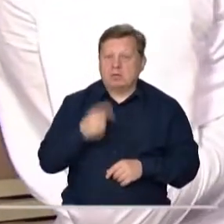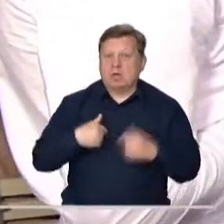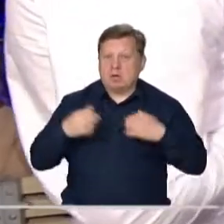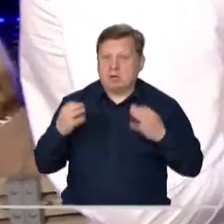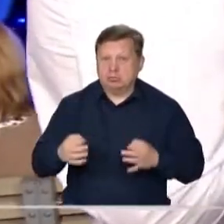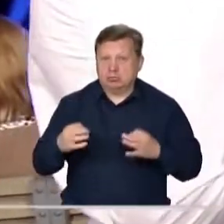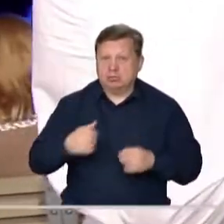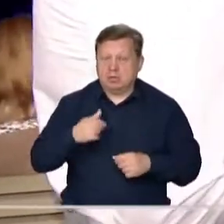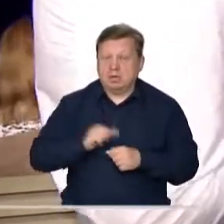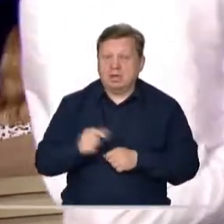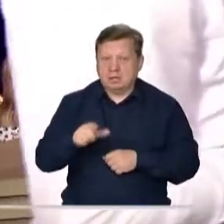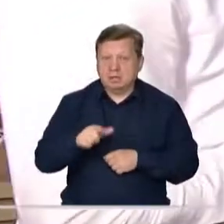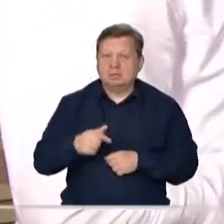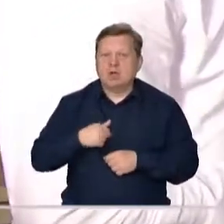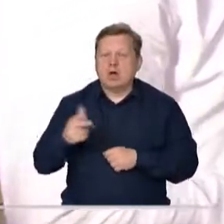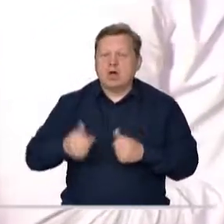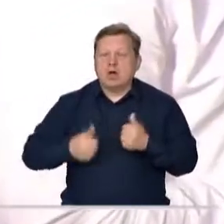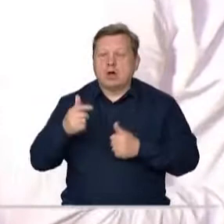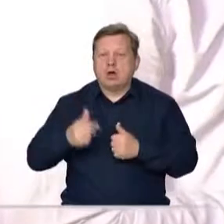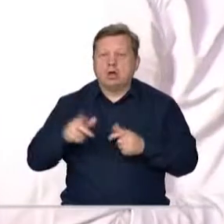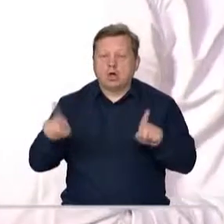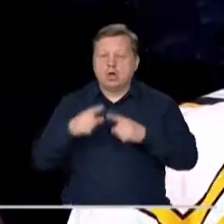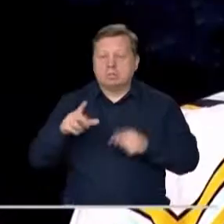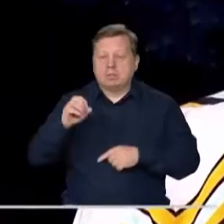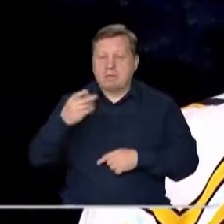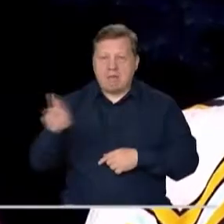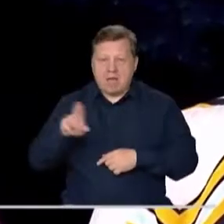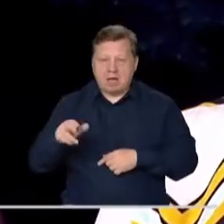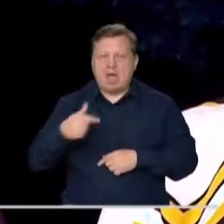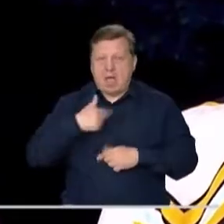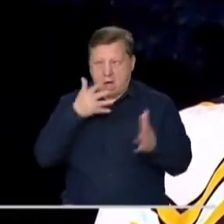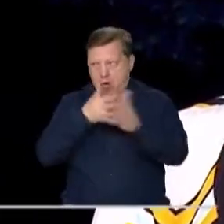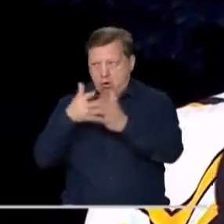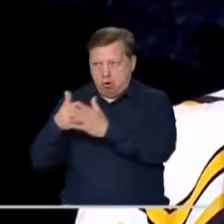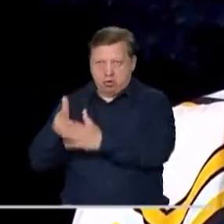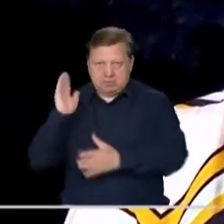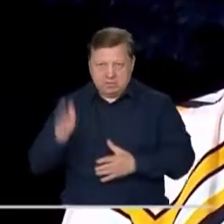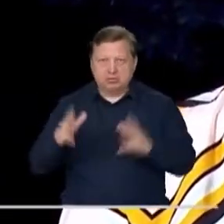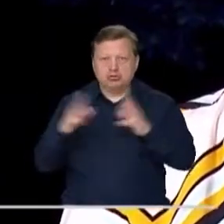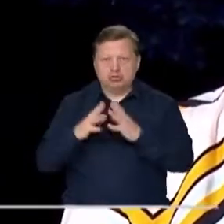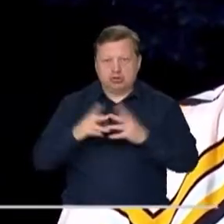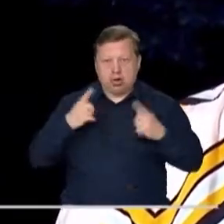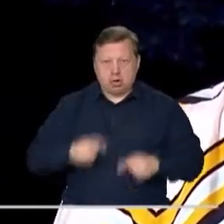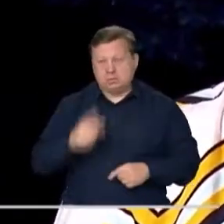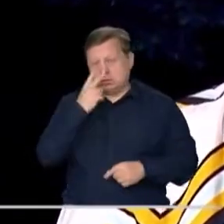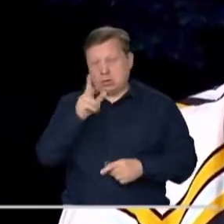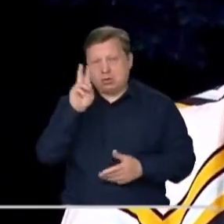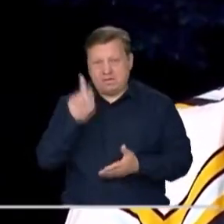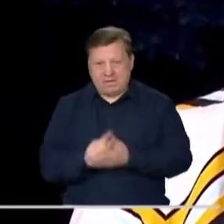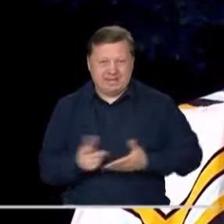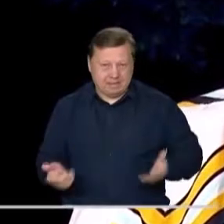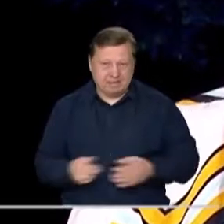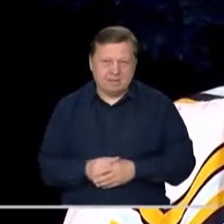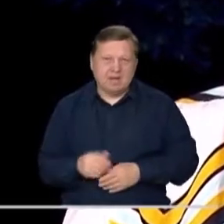w jury koncertu premier, więc będę oceniał 10 wykonawców. Zobaczymy, kto wygra. Mam